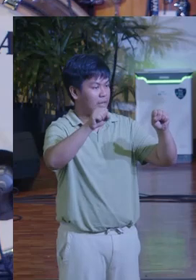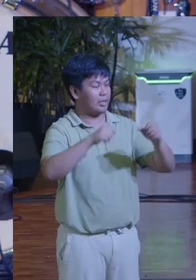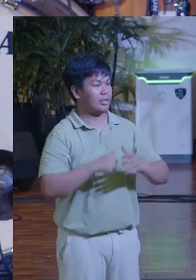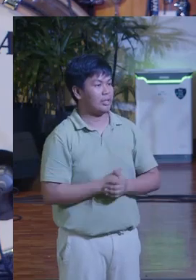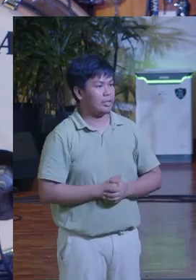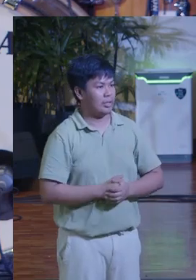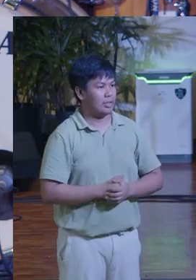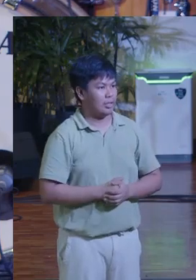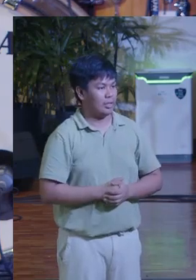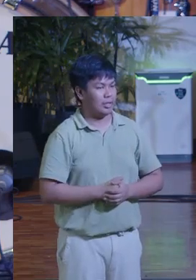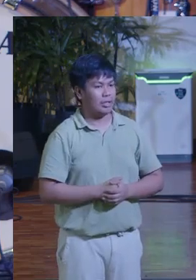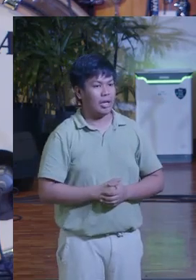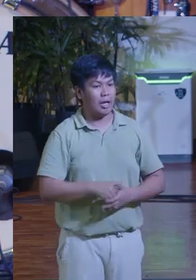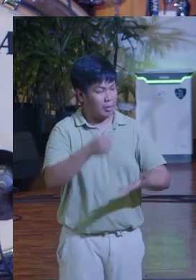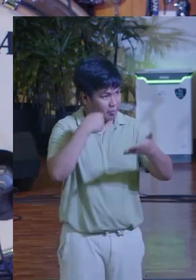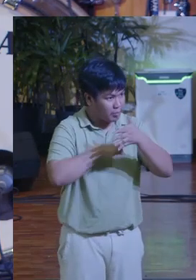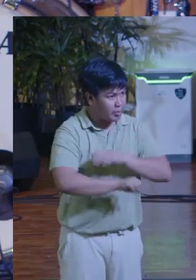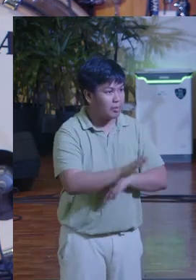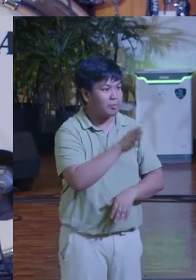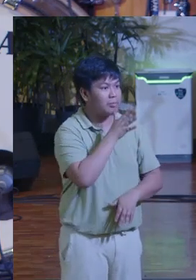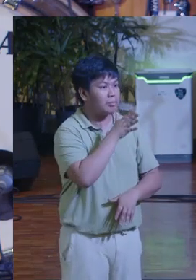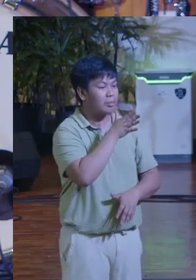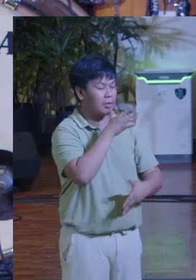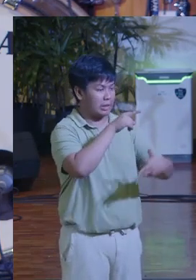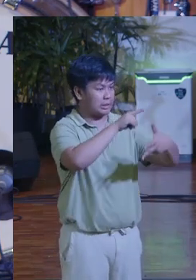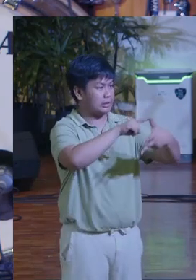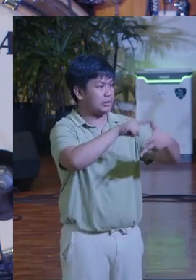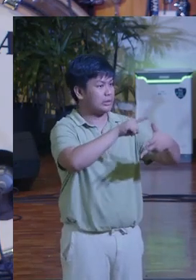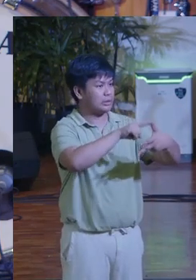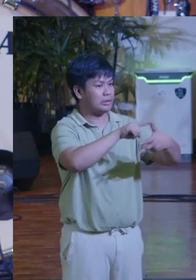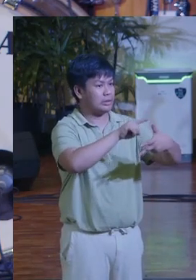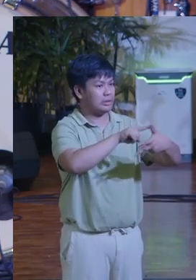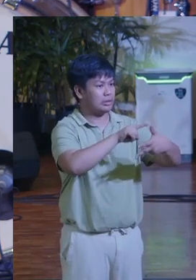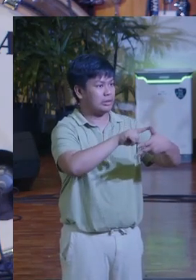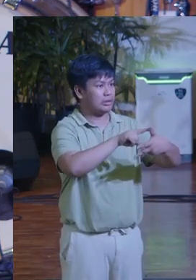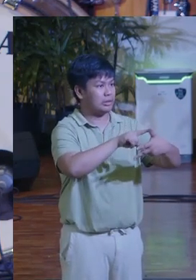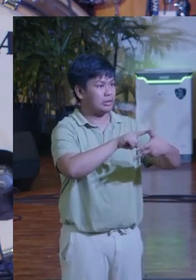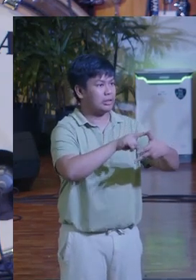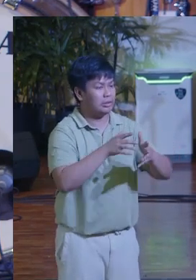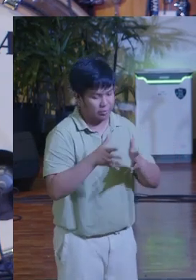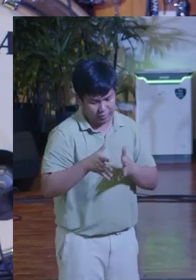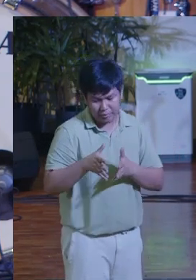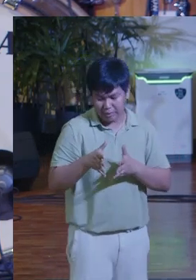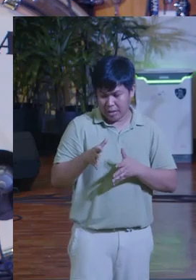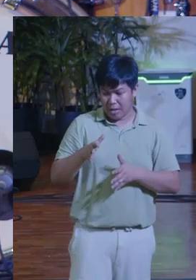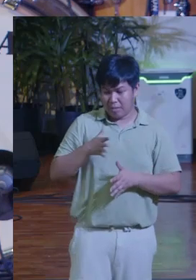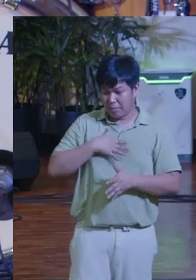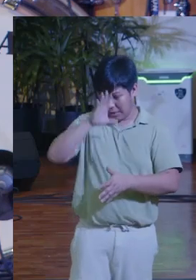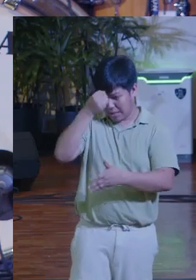na birth mom ni Joby, ni-let go po niya si Joby.